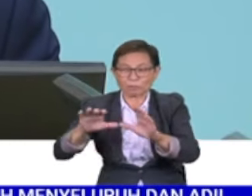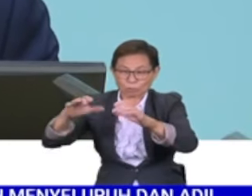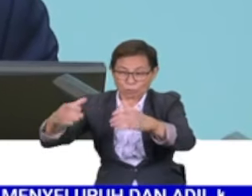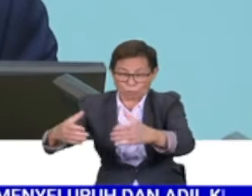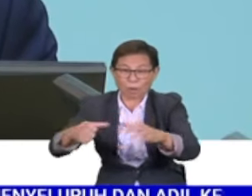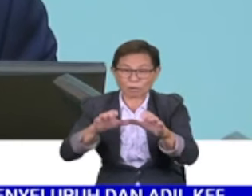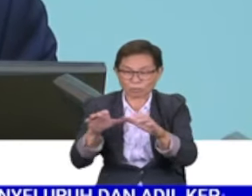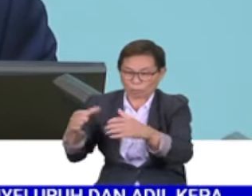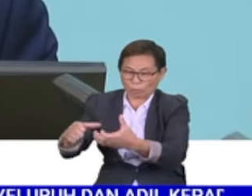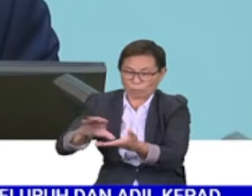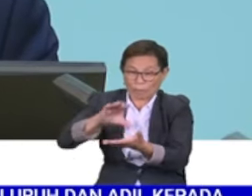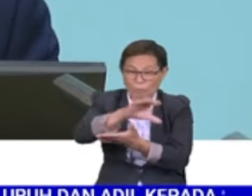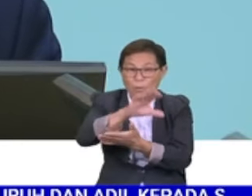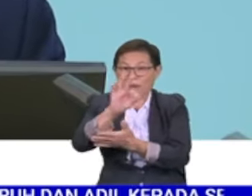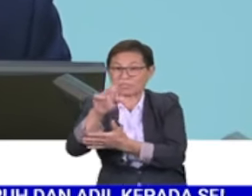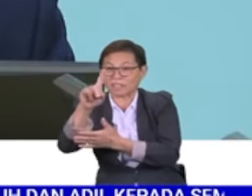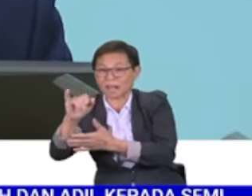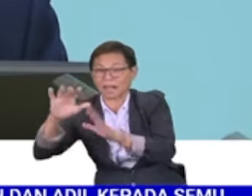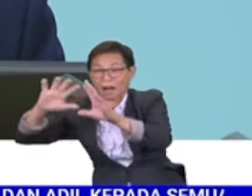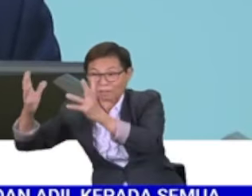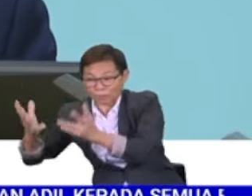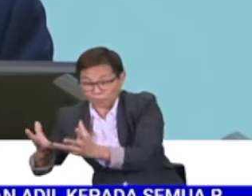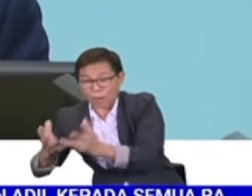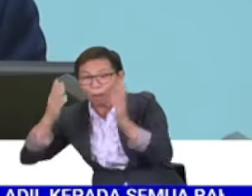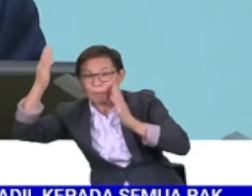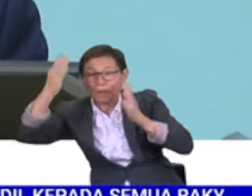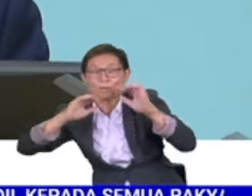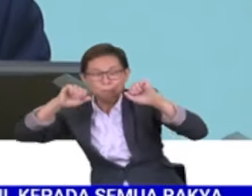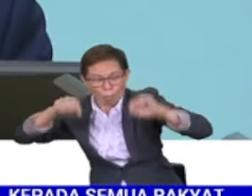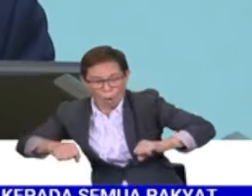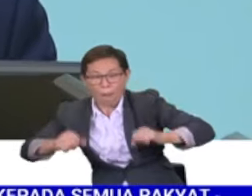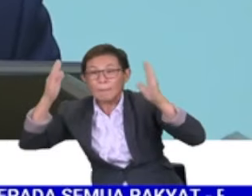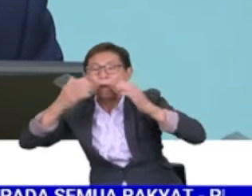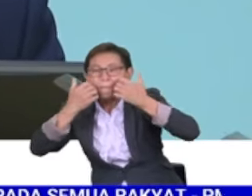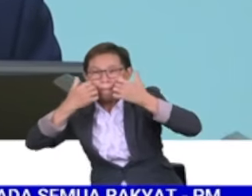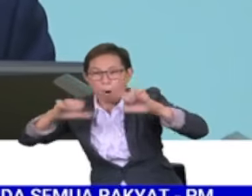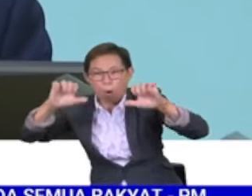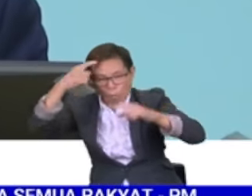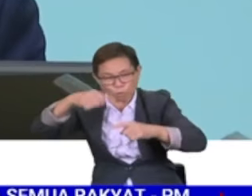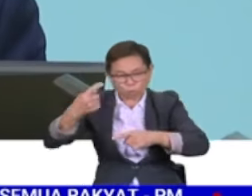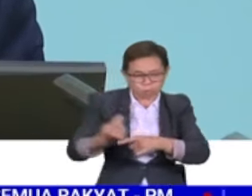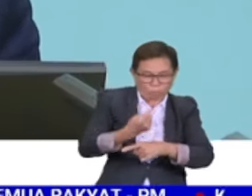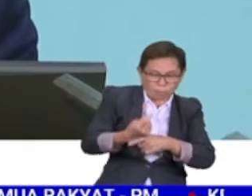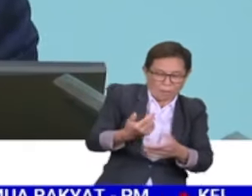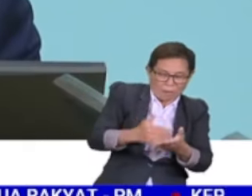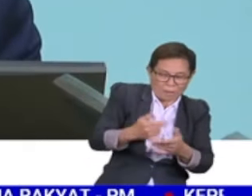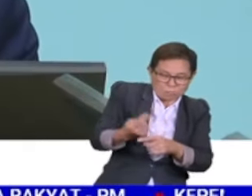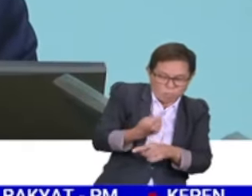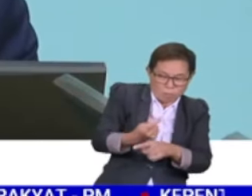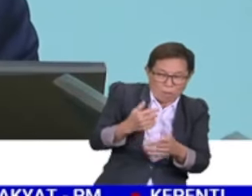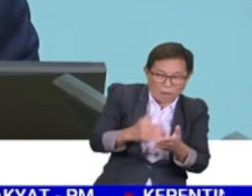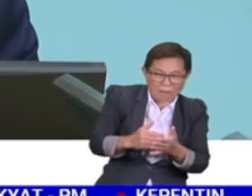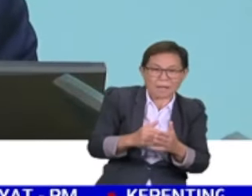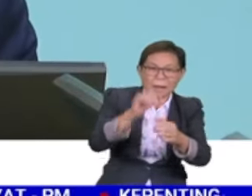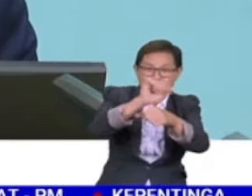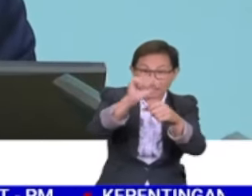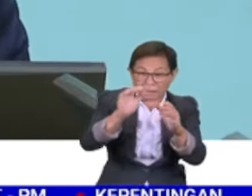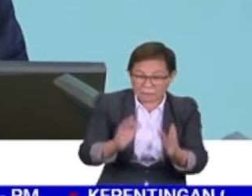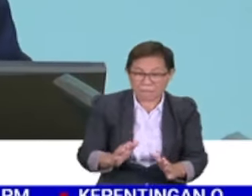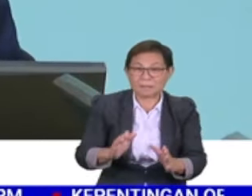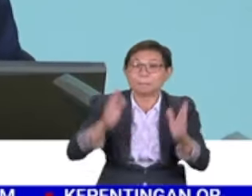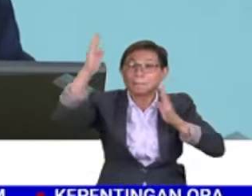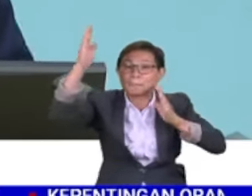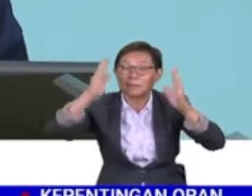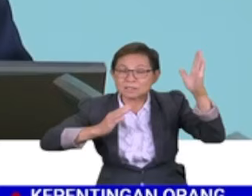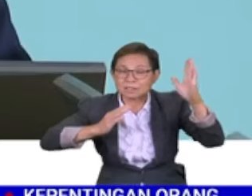kumpulan pelabur antarabangsa bahawa Malaysia berkeupayaan untuk melatih semula tenaga kerja